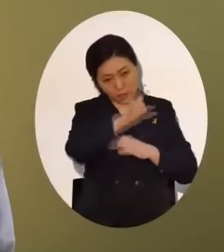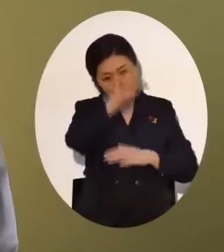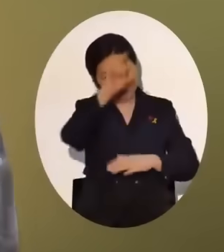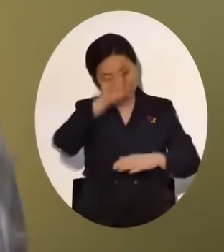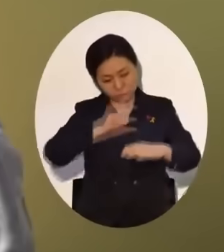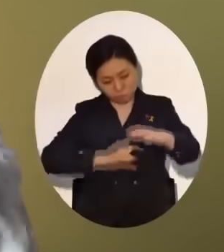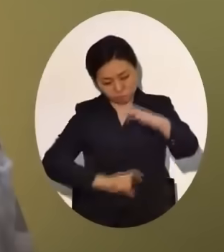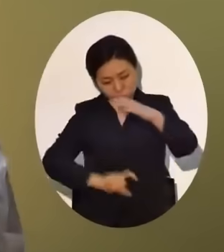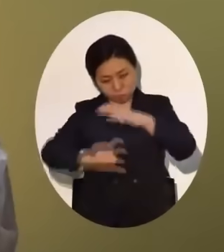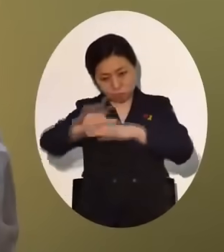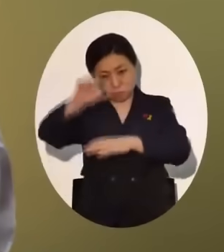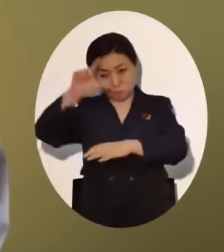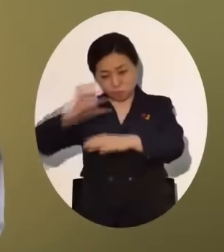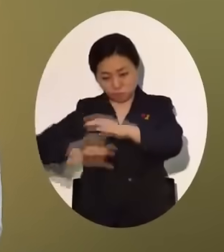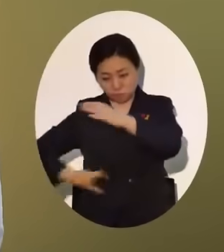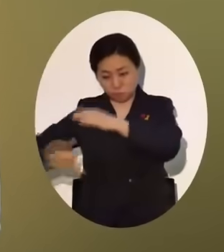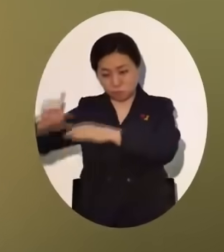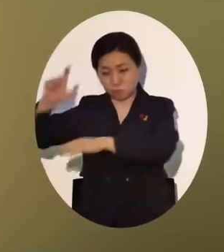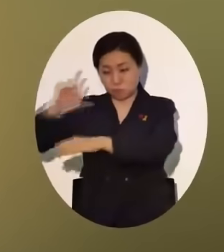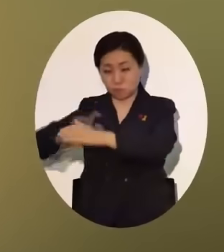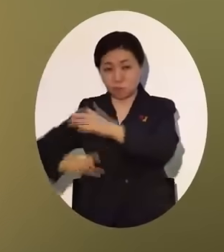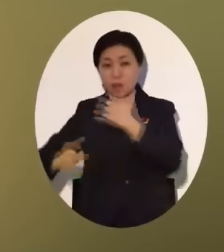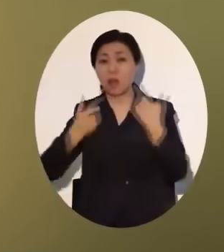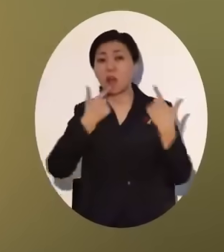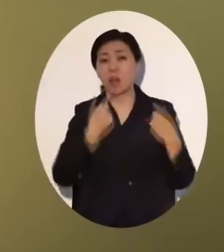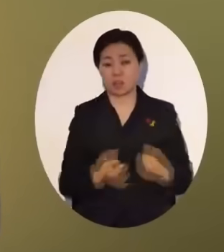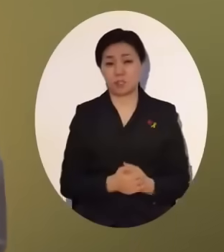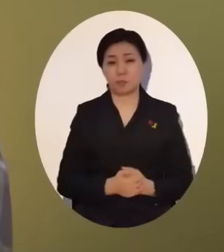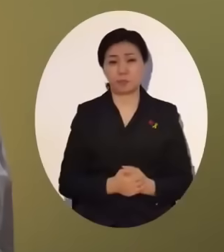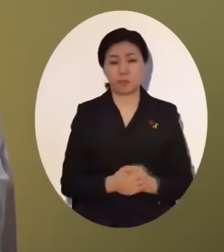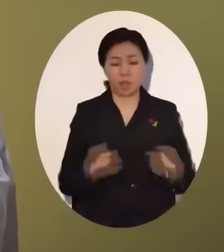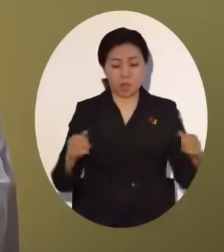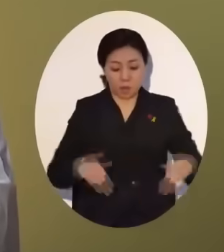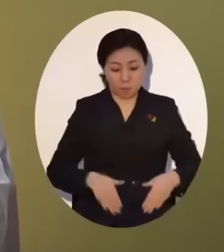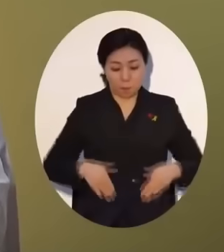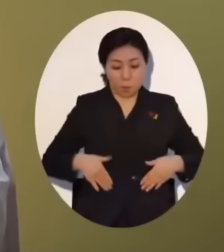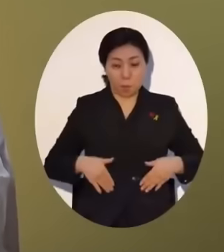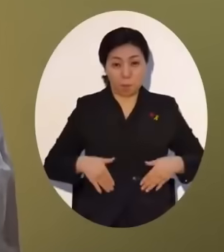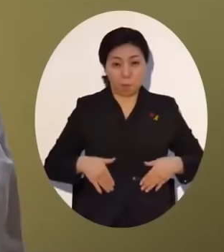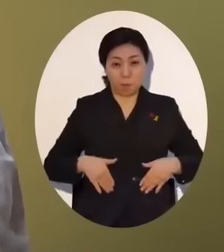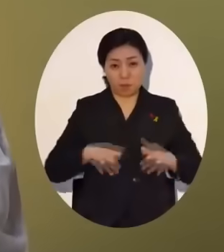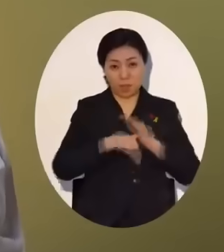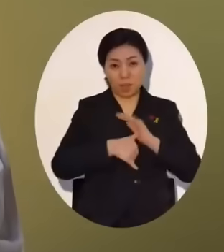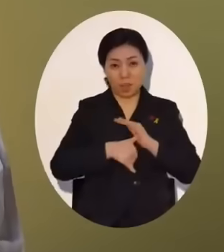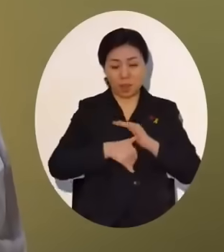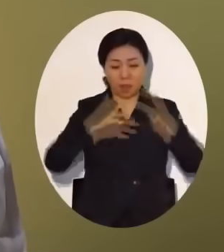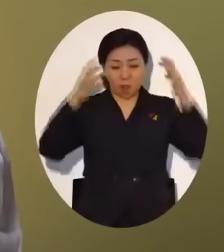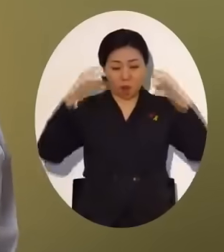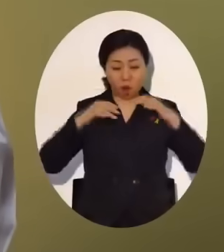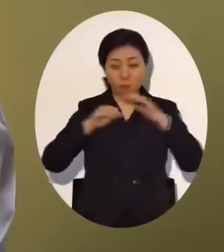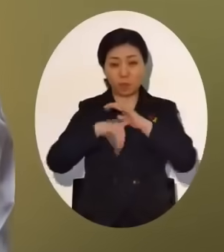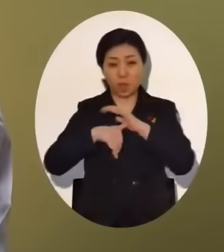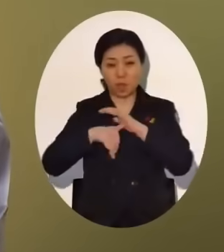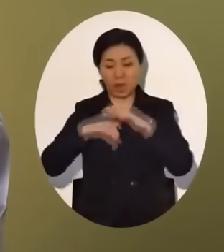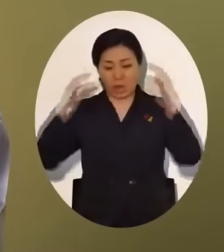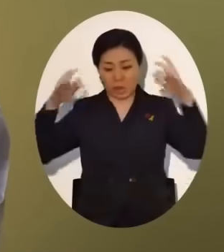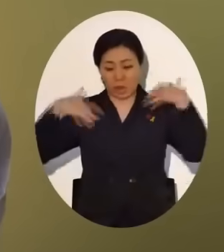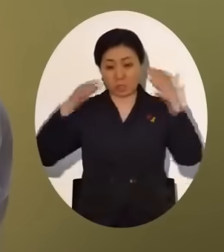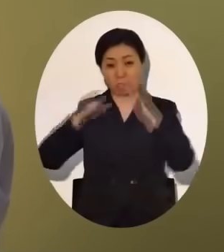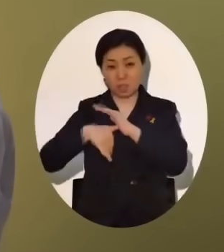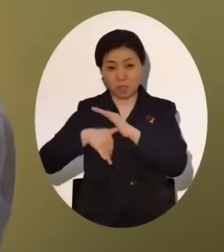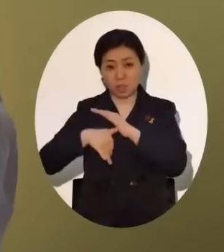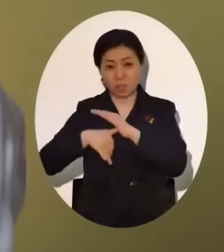지고 하듯이, 봄이 오고, 여름이 오고, 가을이 오고, 겨울이 오고 하듯이, 태어나면